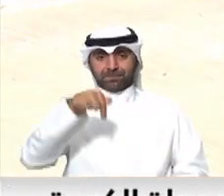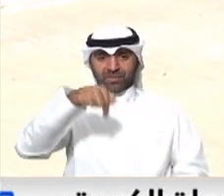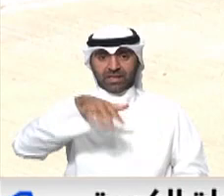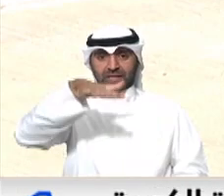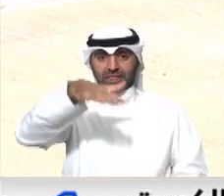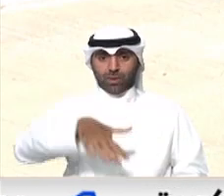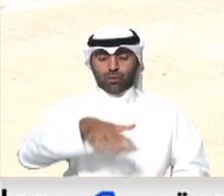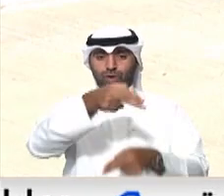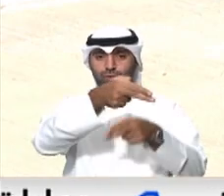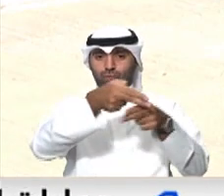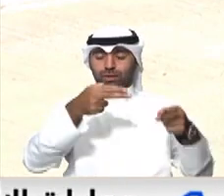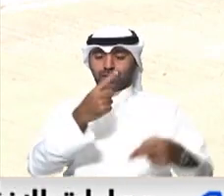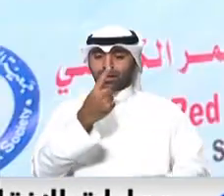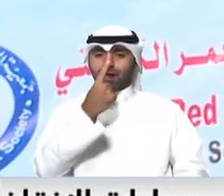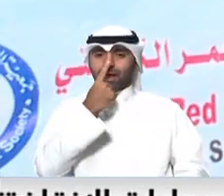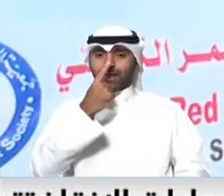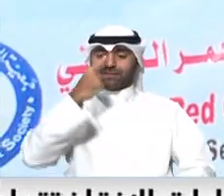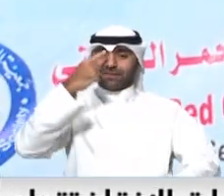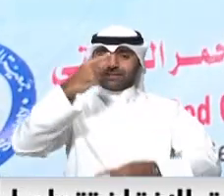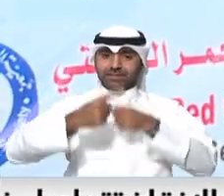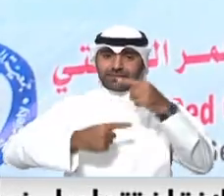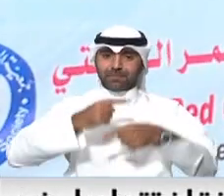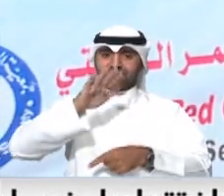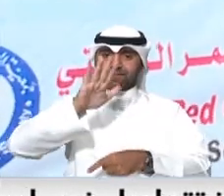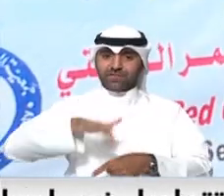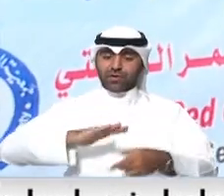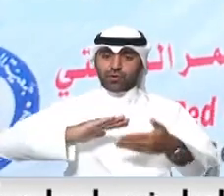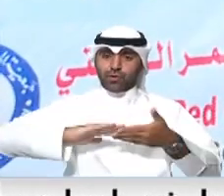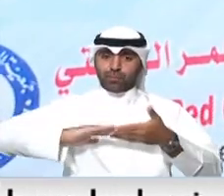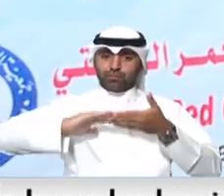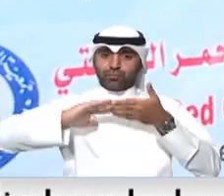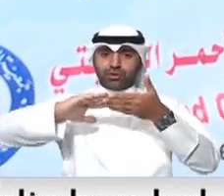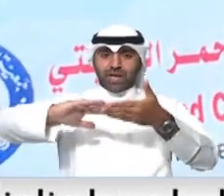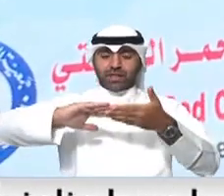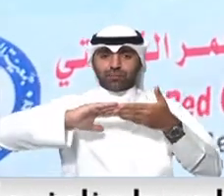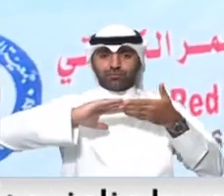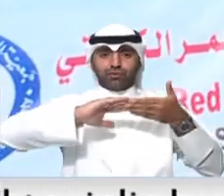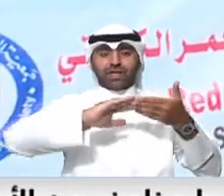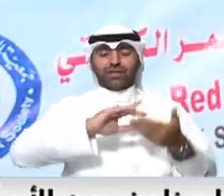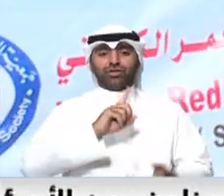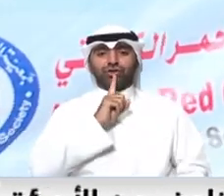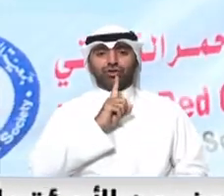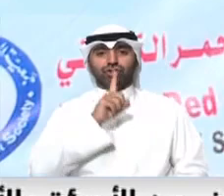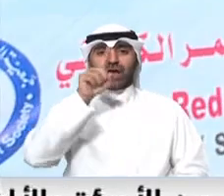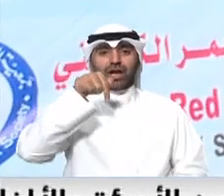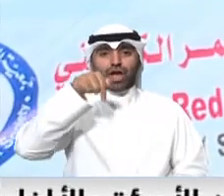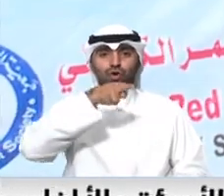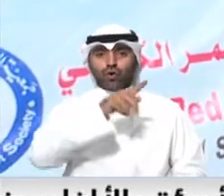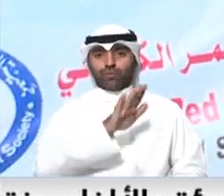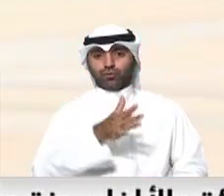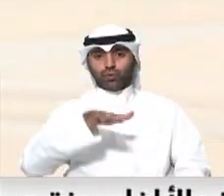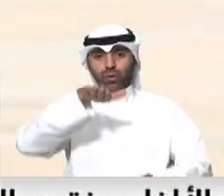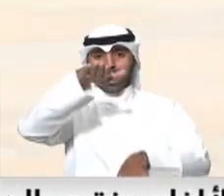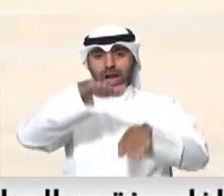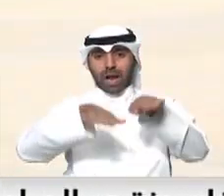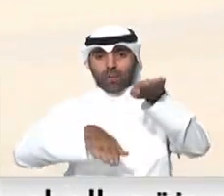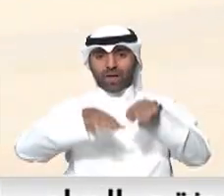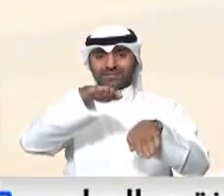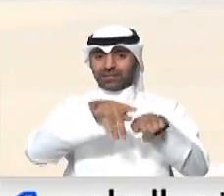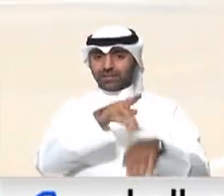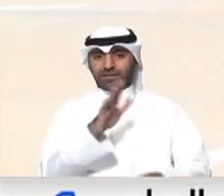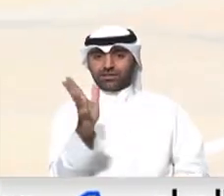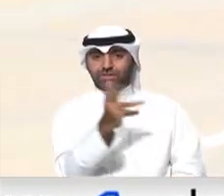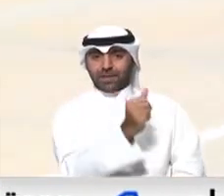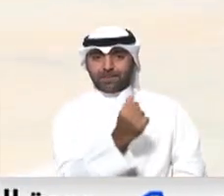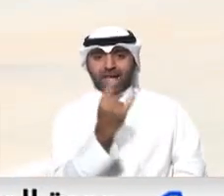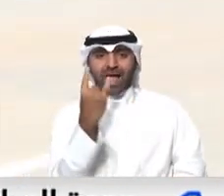البطانيات وسليباق، وإن شاء الله تكتمل 100 طن من المساعدات اللي وصلت إلى إخواننا وأشقائنا في دولة